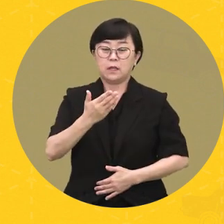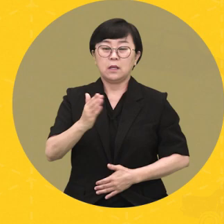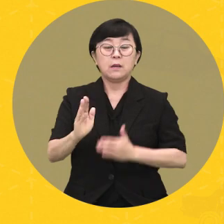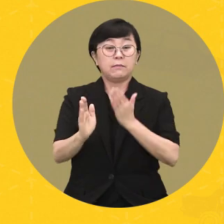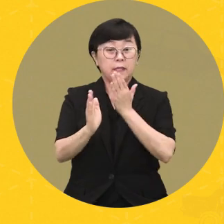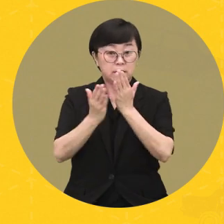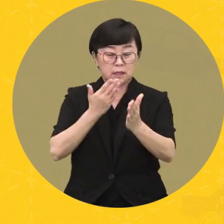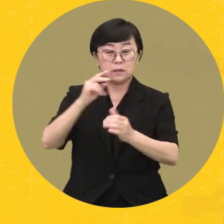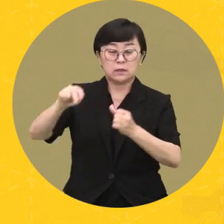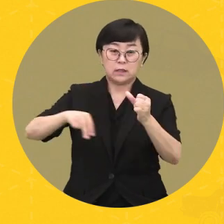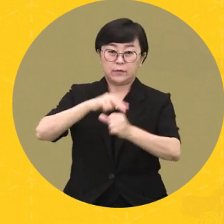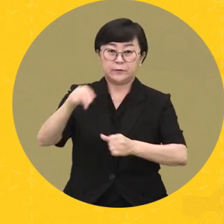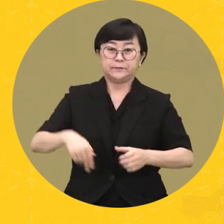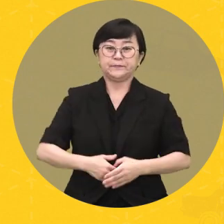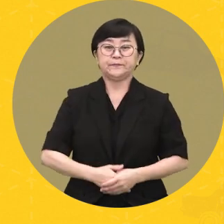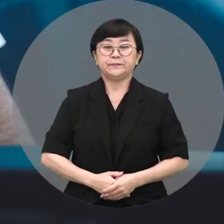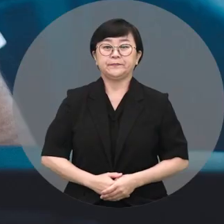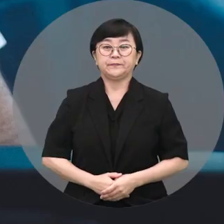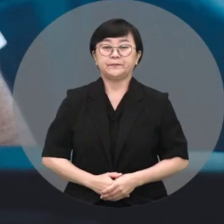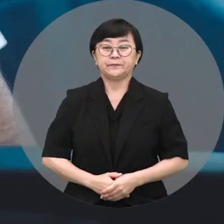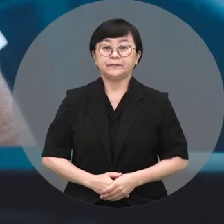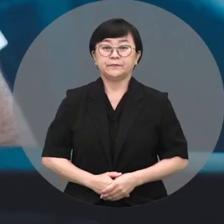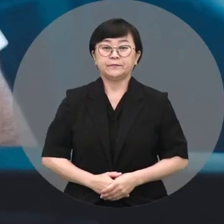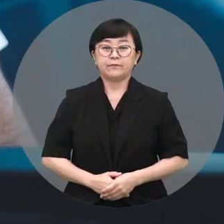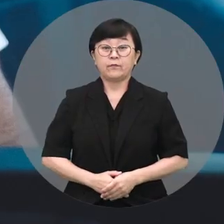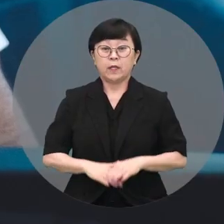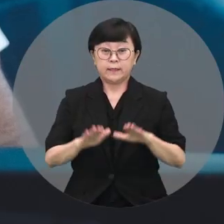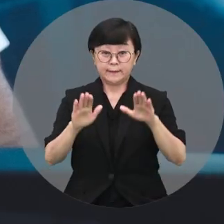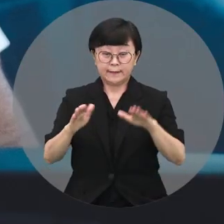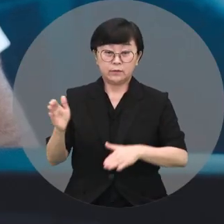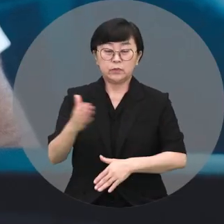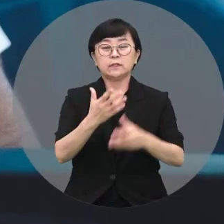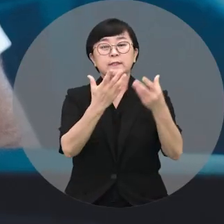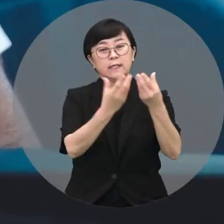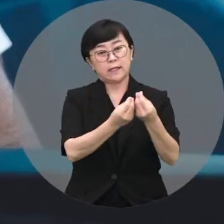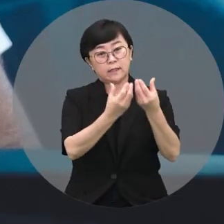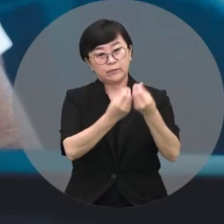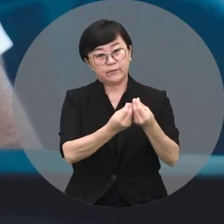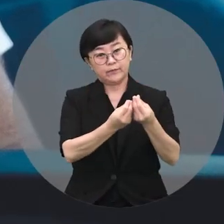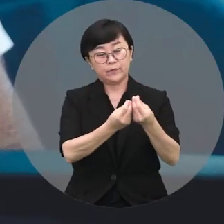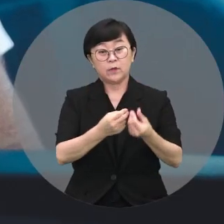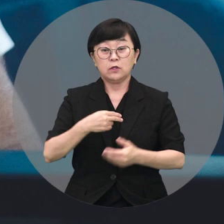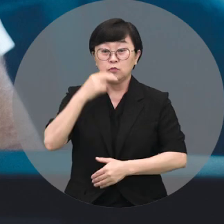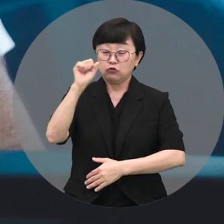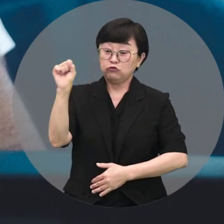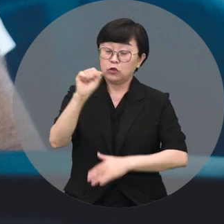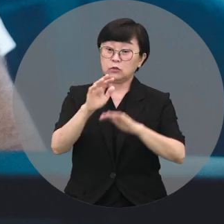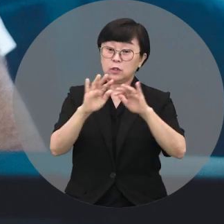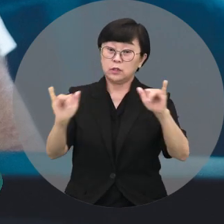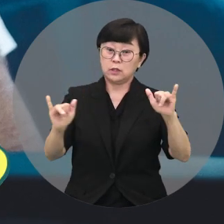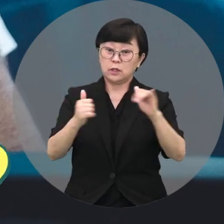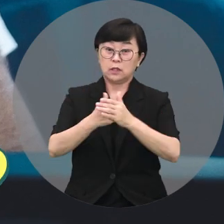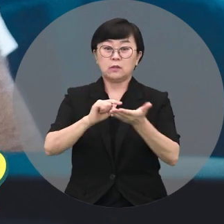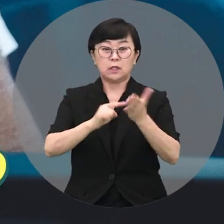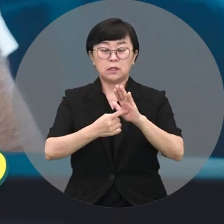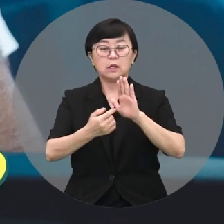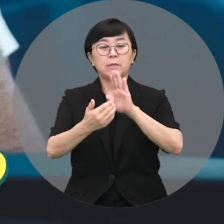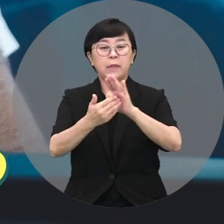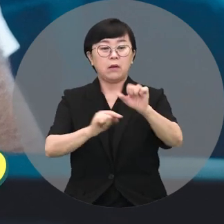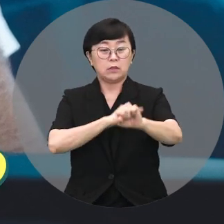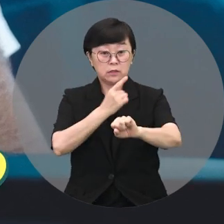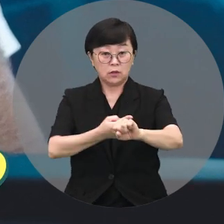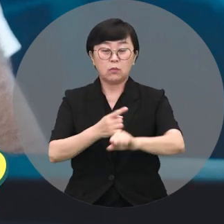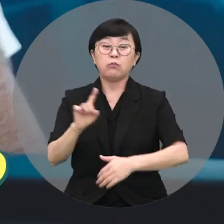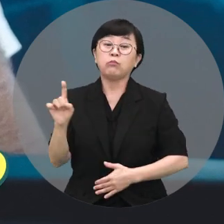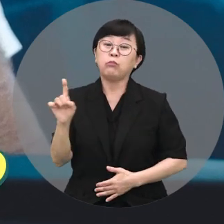부적응의 원인이 될 수 있습니다. 그럼 지금부터 사례를 함께 보면서 음주운전자들에게 주로 작용하는